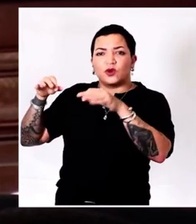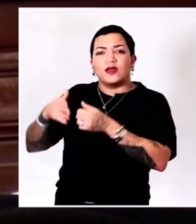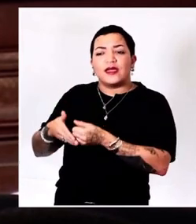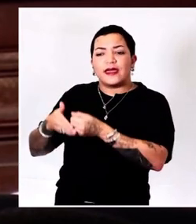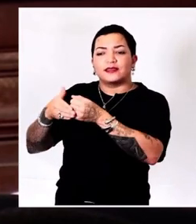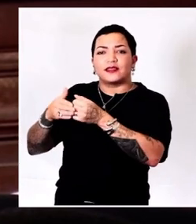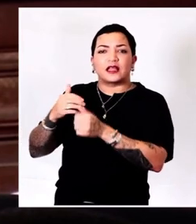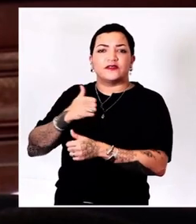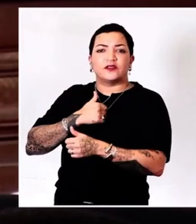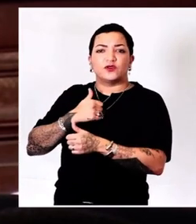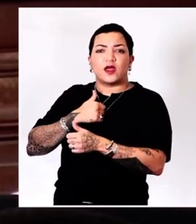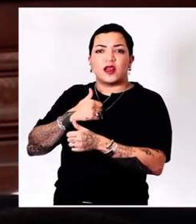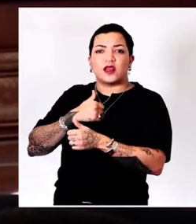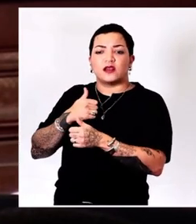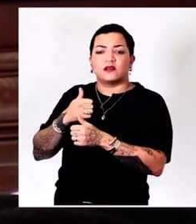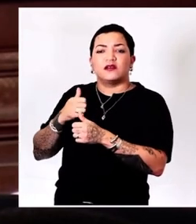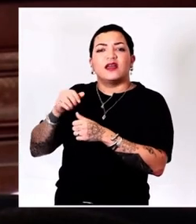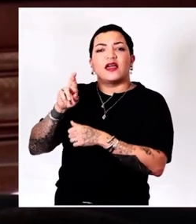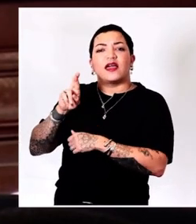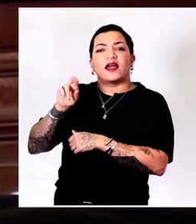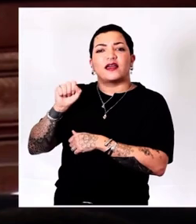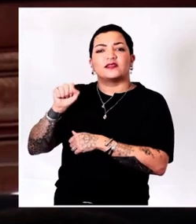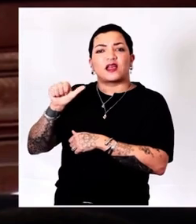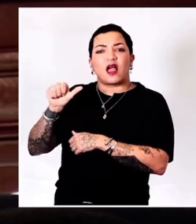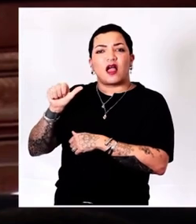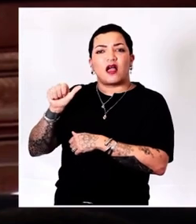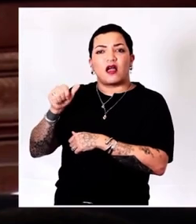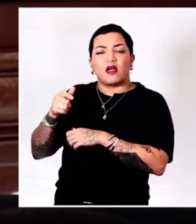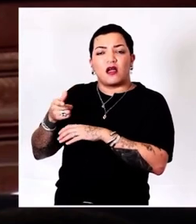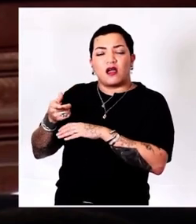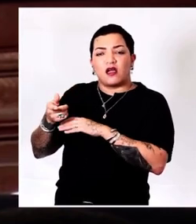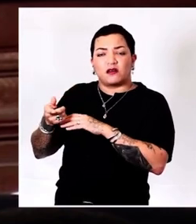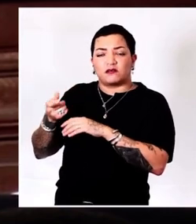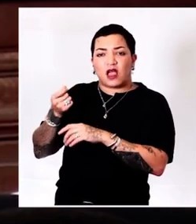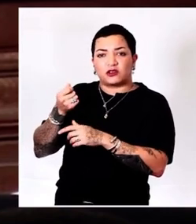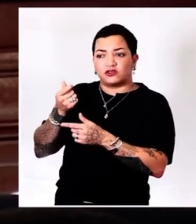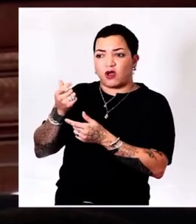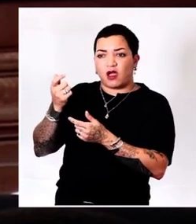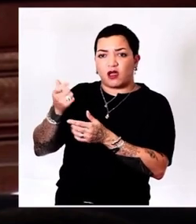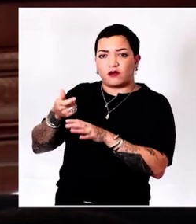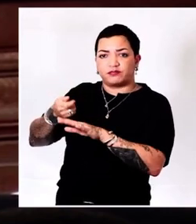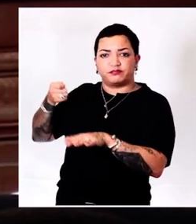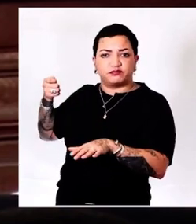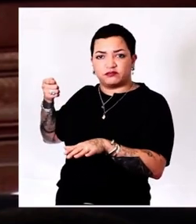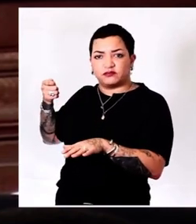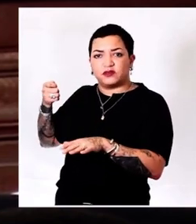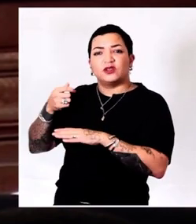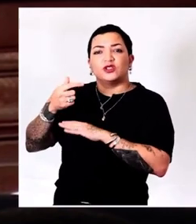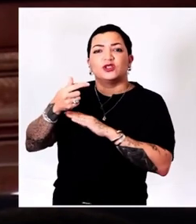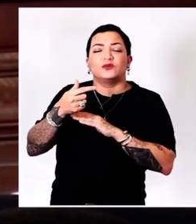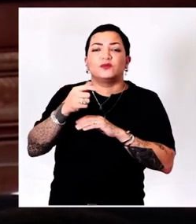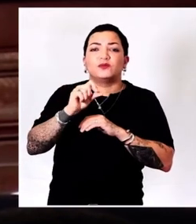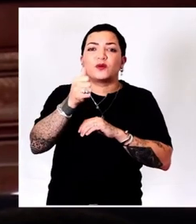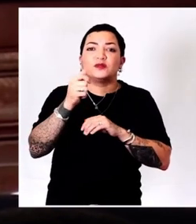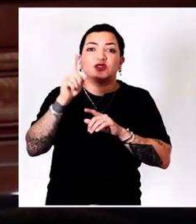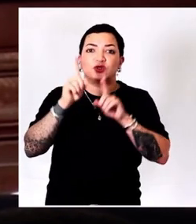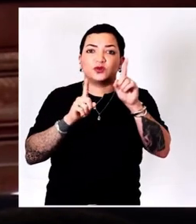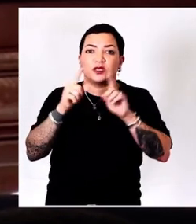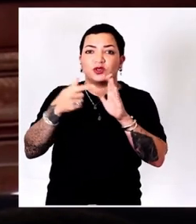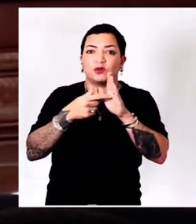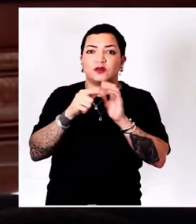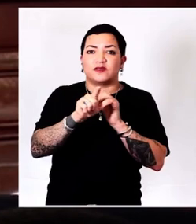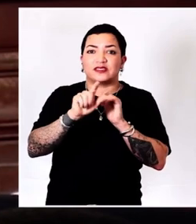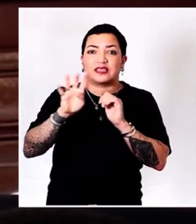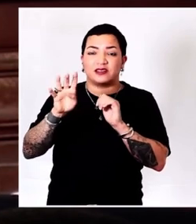à l'insertion des allocataires du RSA. Cette mesure était entrée en vigueur au 1er juillet 2024. Ces aides, qui constituent un